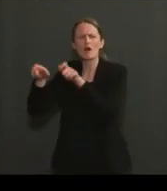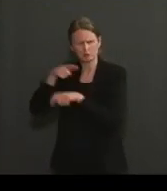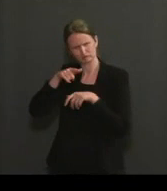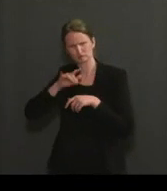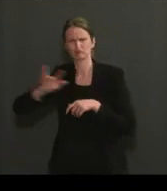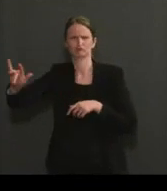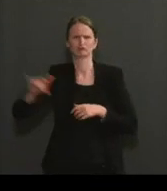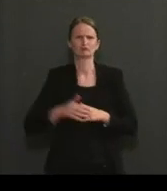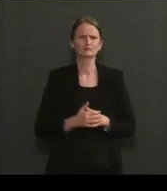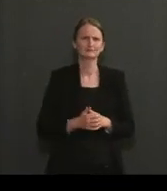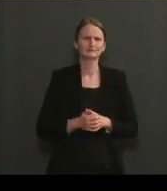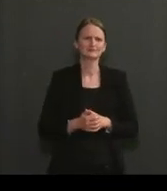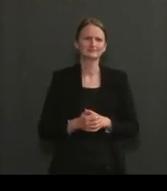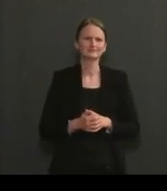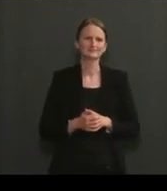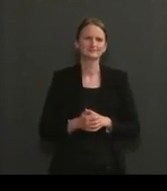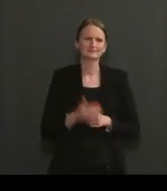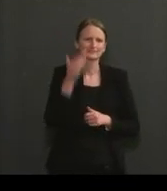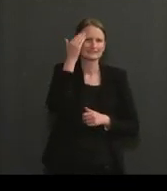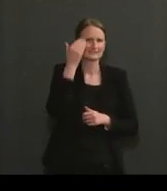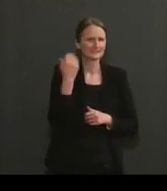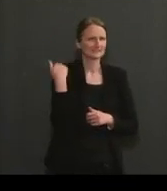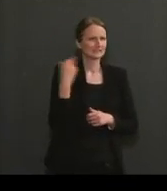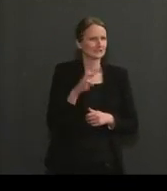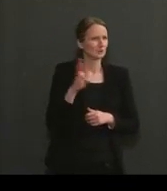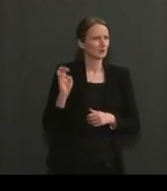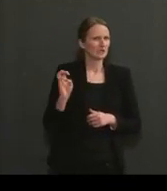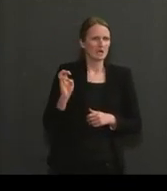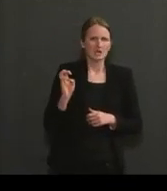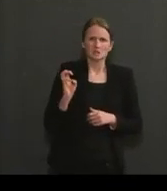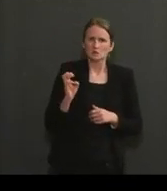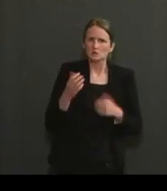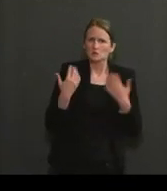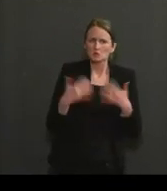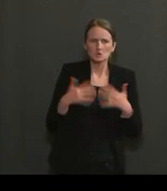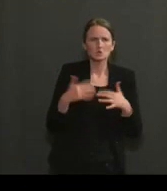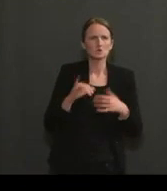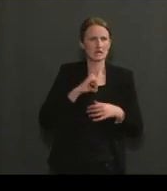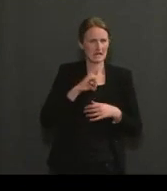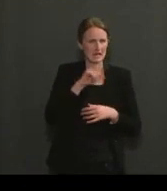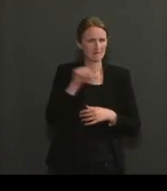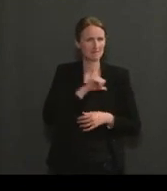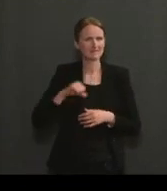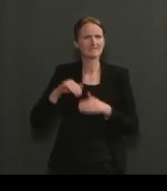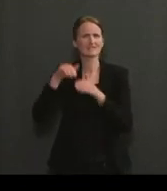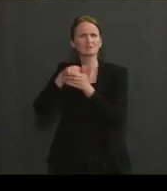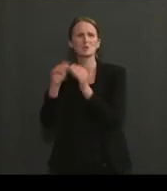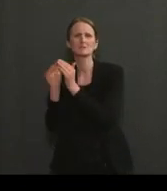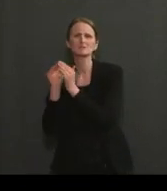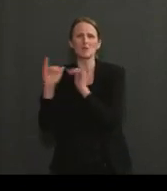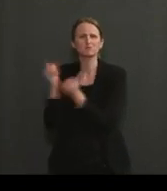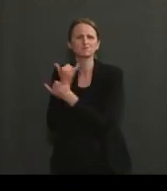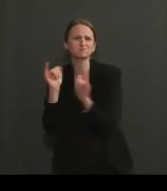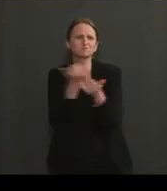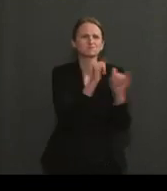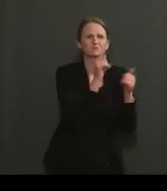parties ou ces soirées privées, comme il y en a eu malheureusement également, peuvent ruiner nos efforts communs. Nous appelons donc chacun à la responsabilité.